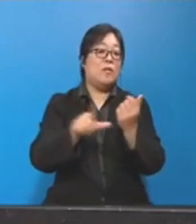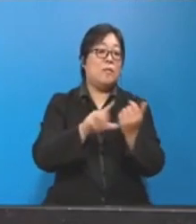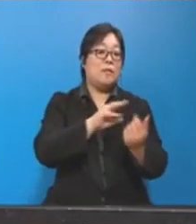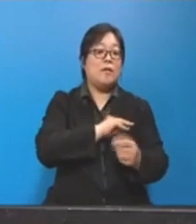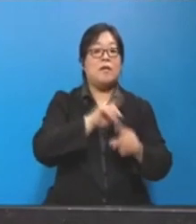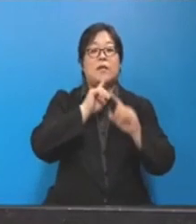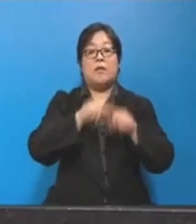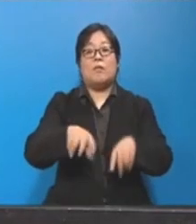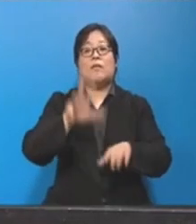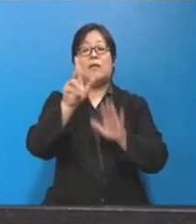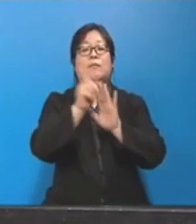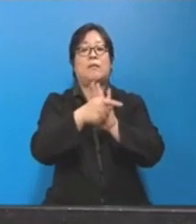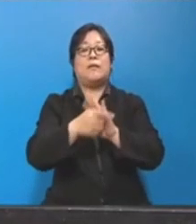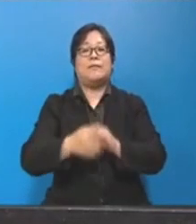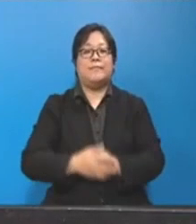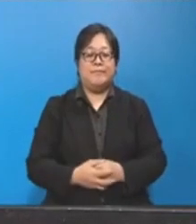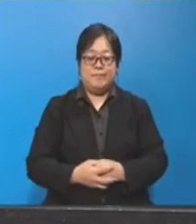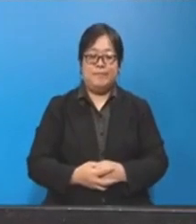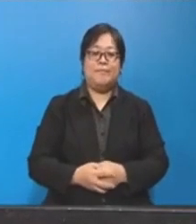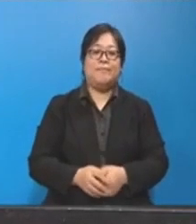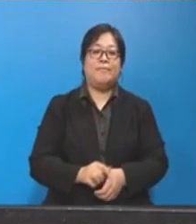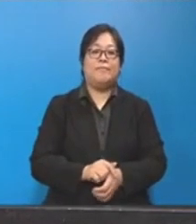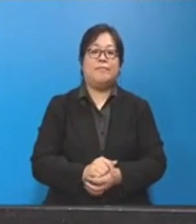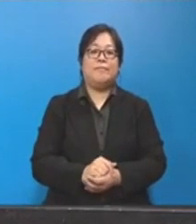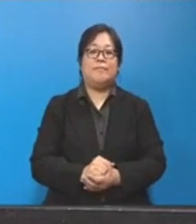temannya menjawab tiga menit